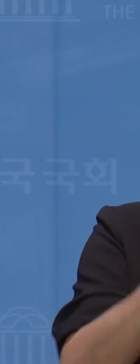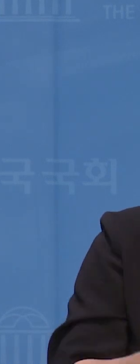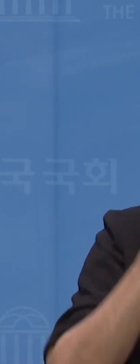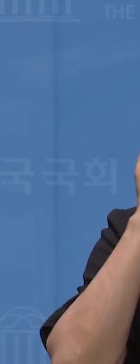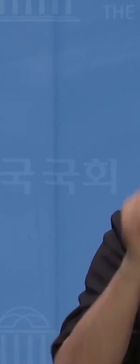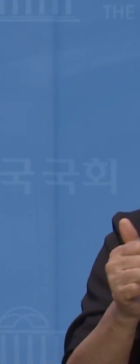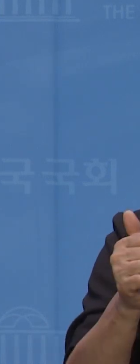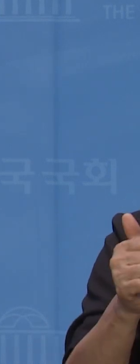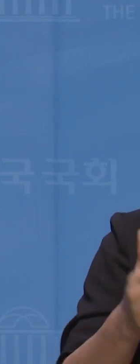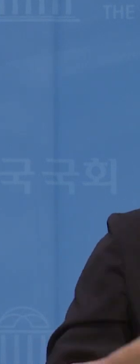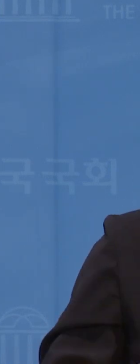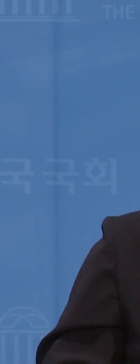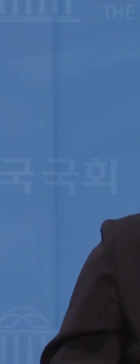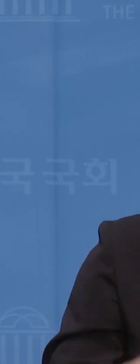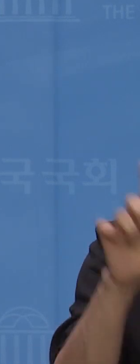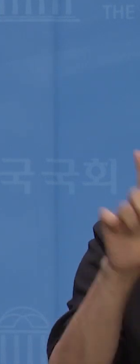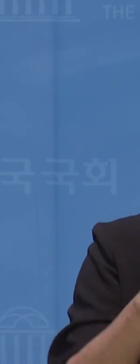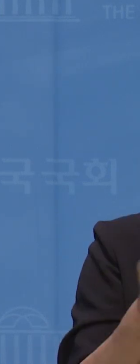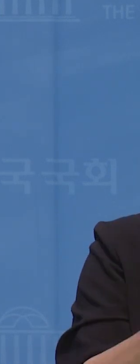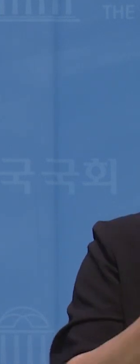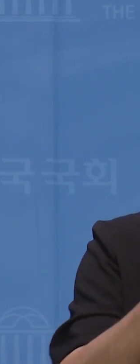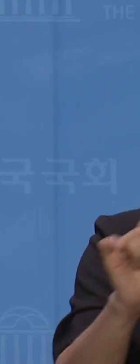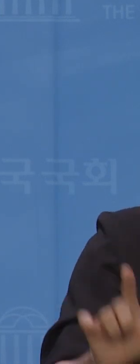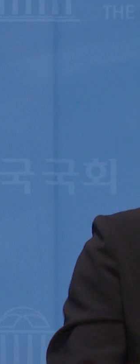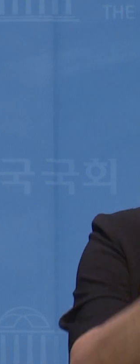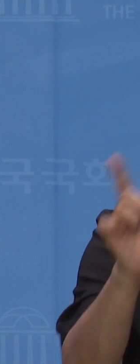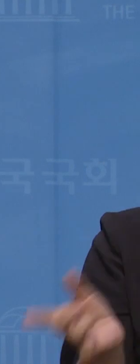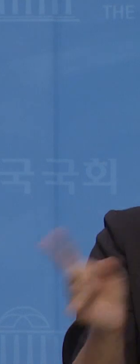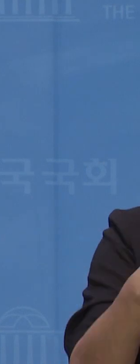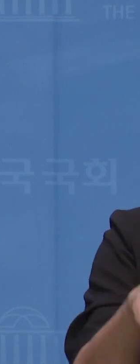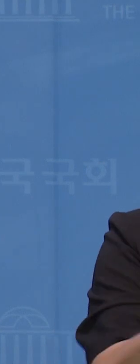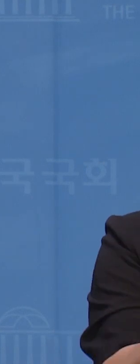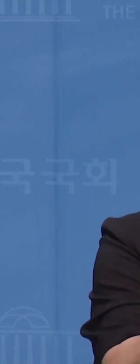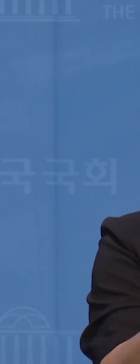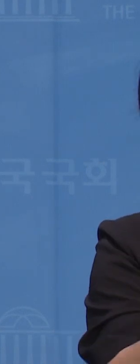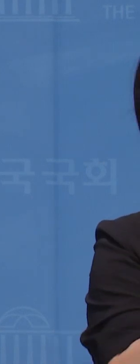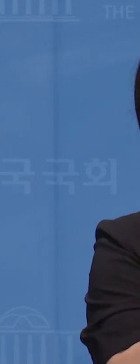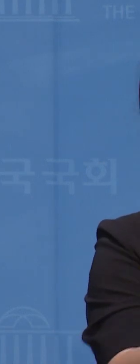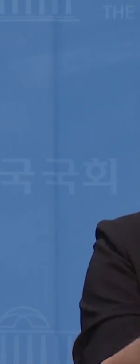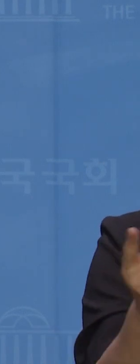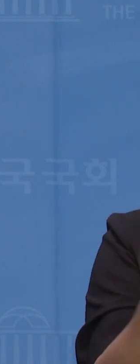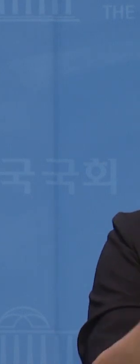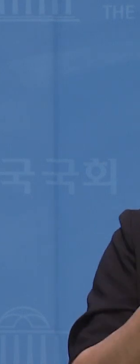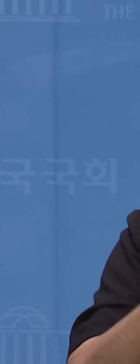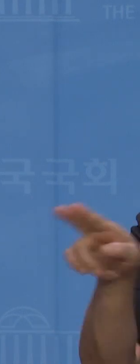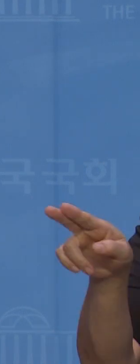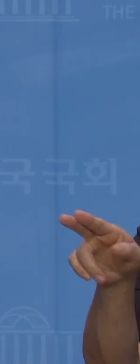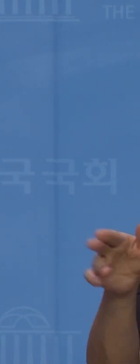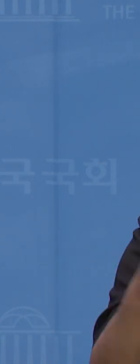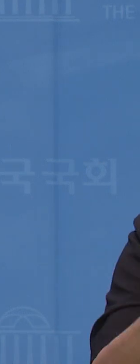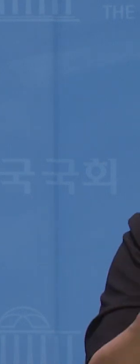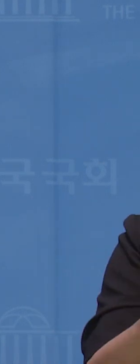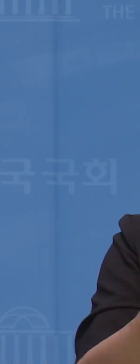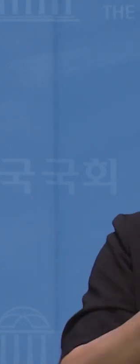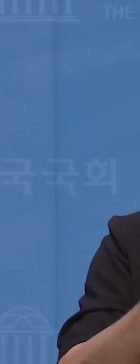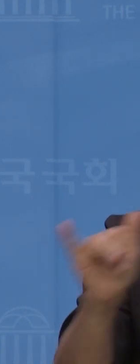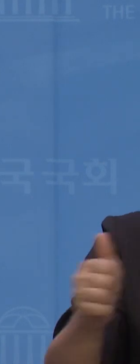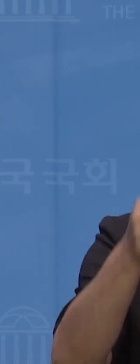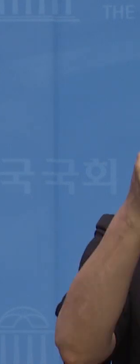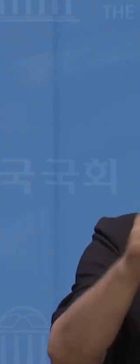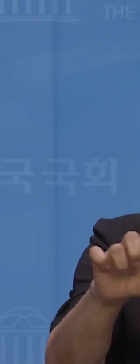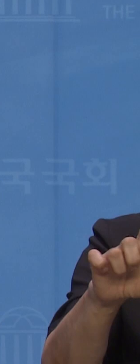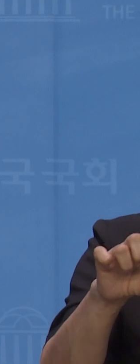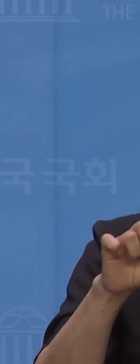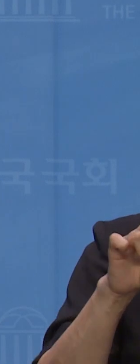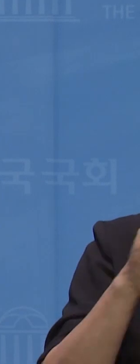윤석열 대통령의 옹졸함 때문에 민생 회복을 위한 야당 대표와의 회동을 회피한다면 국민의 심판을